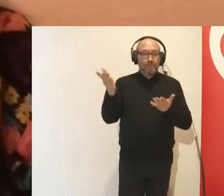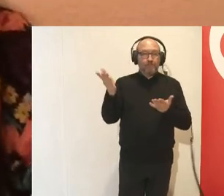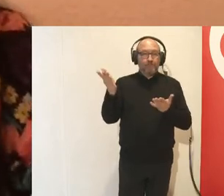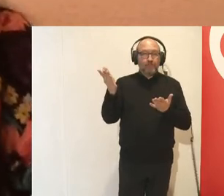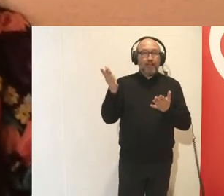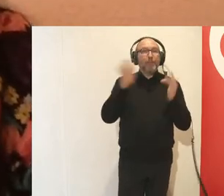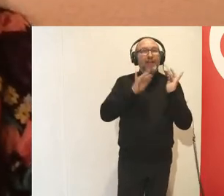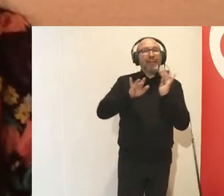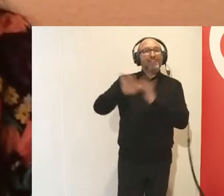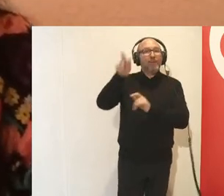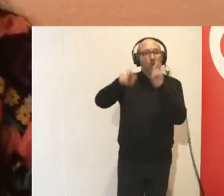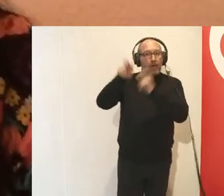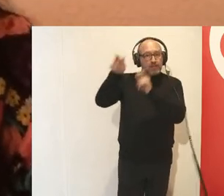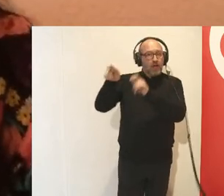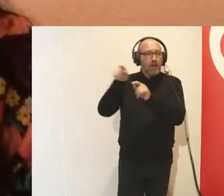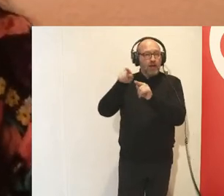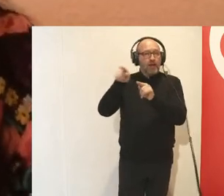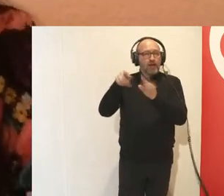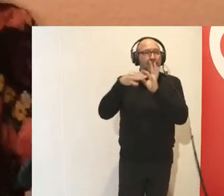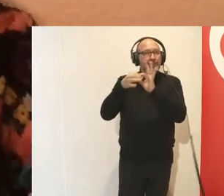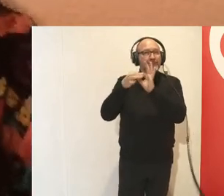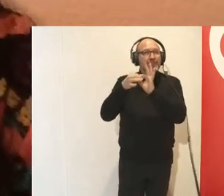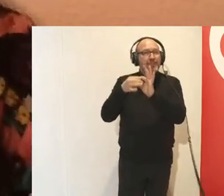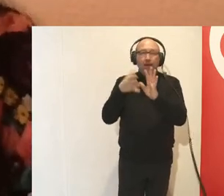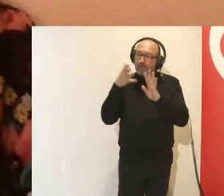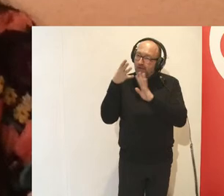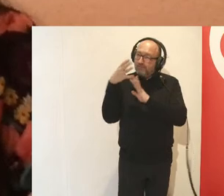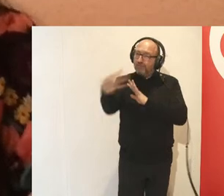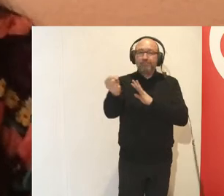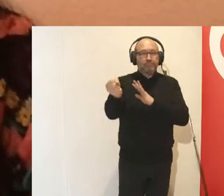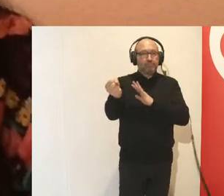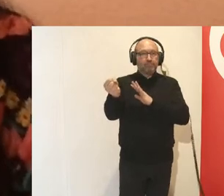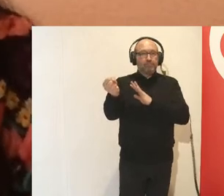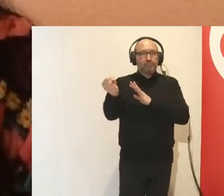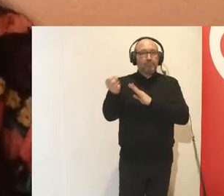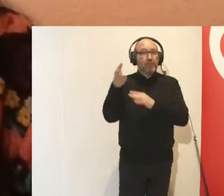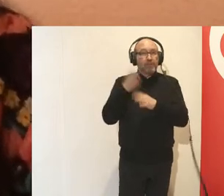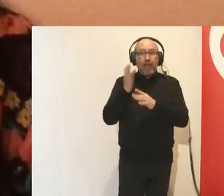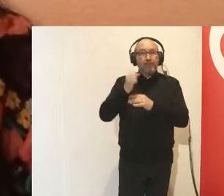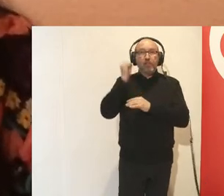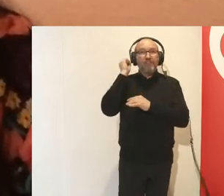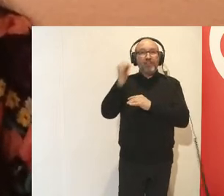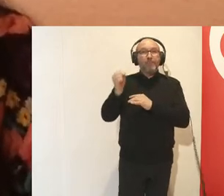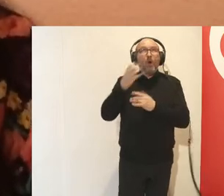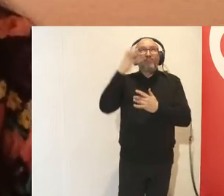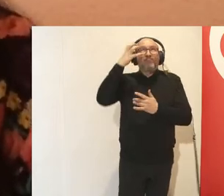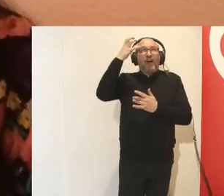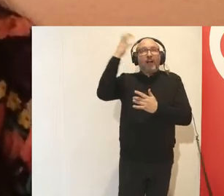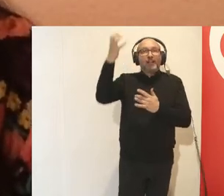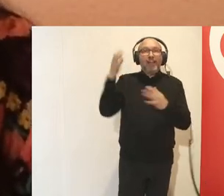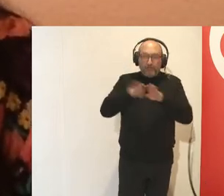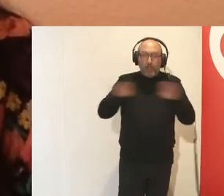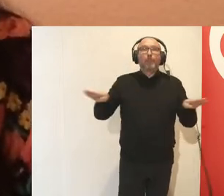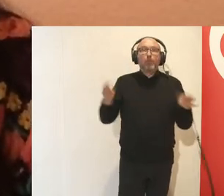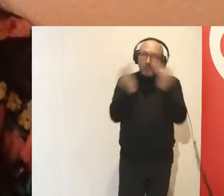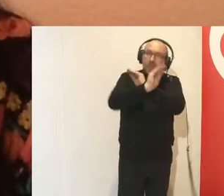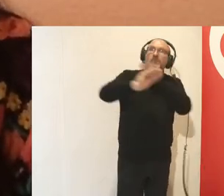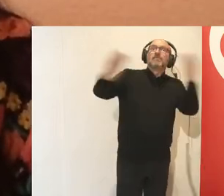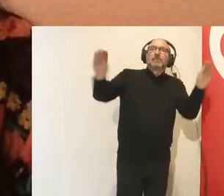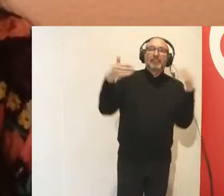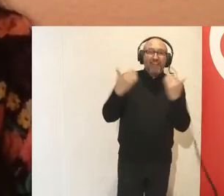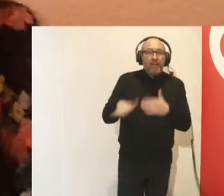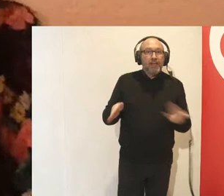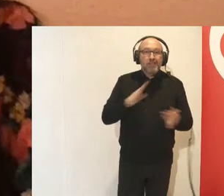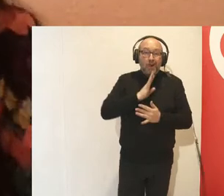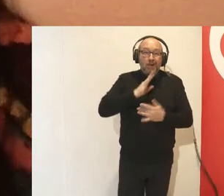influenza in den angreifen die teilweise mordfall das ihn auf bühnen in deutschland geäußert haben in